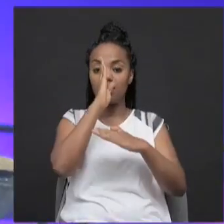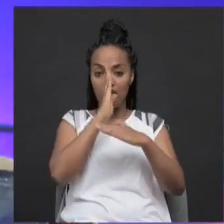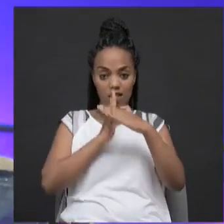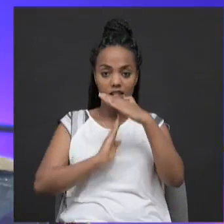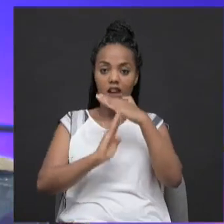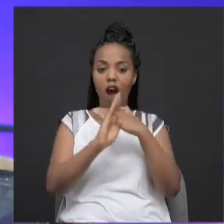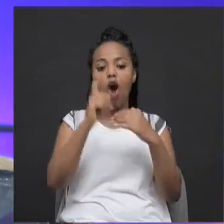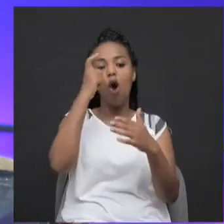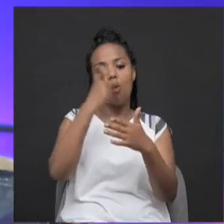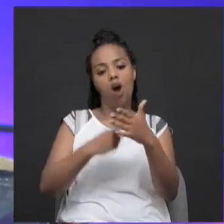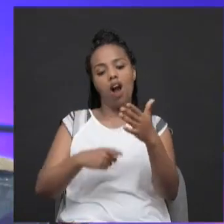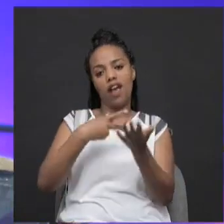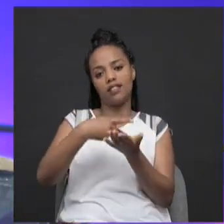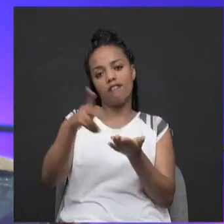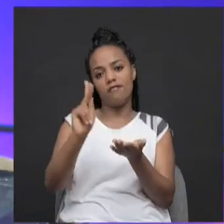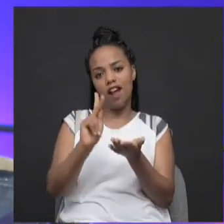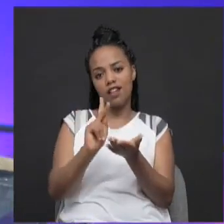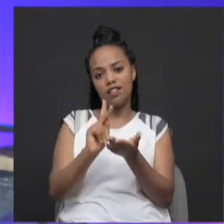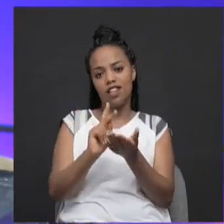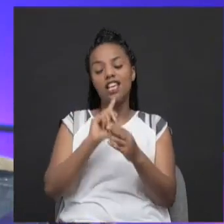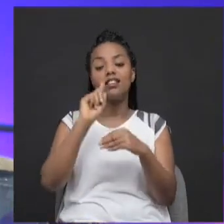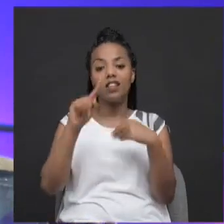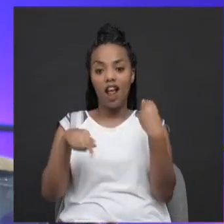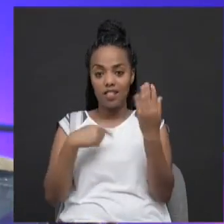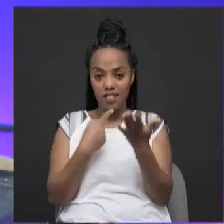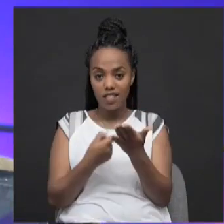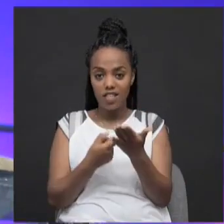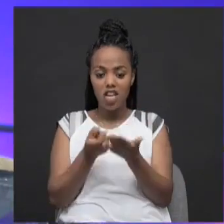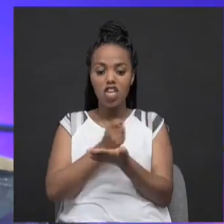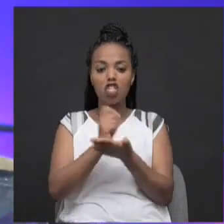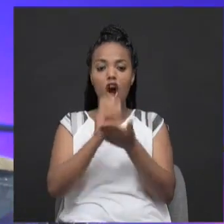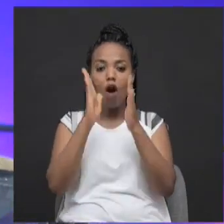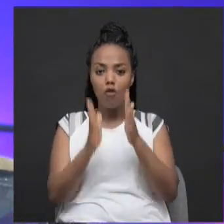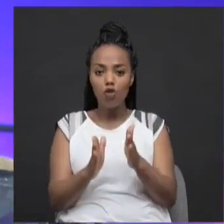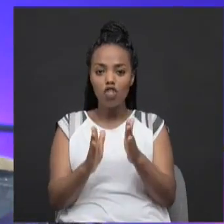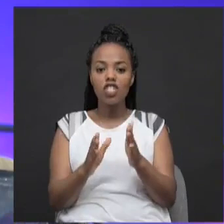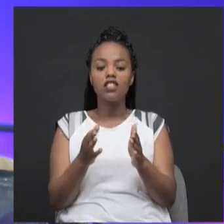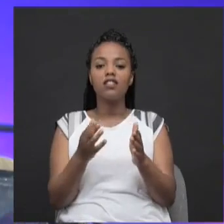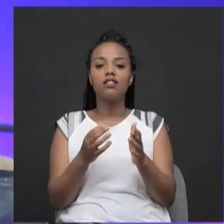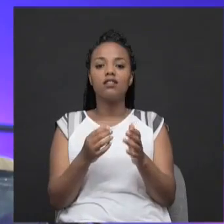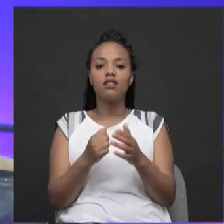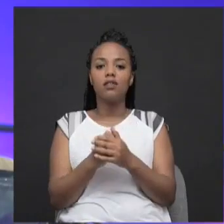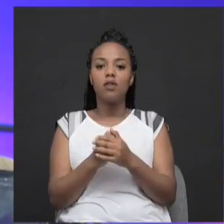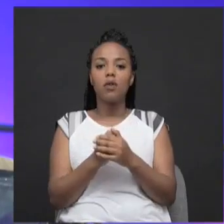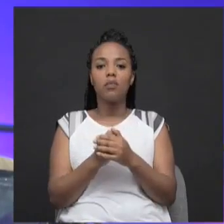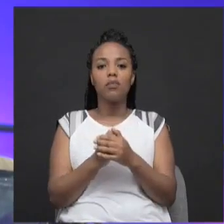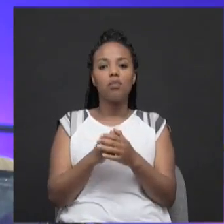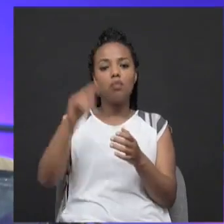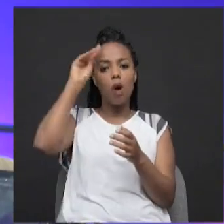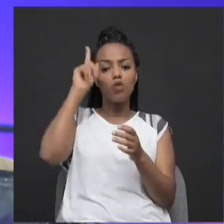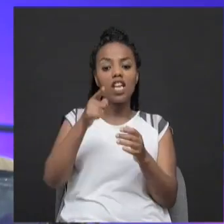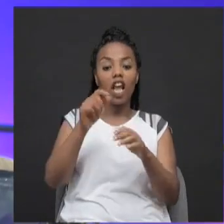ትህትና ዋጋ ያስከፍላል ስለዚህ ጻፎችና ፈሪሳውያን በሙሴ ወንበር